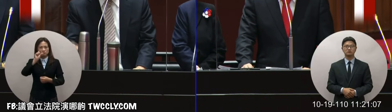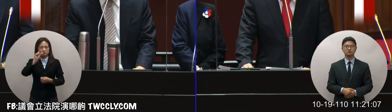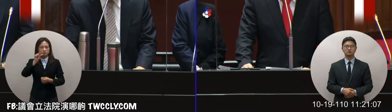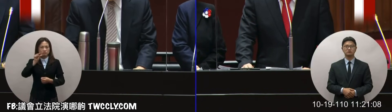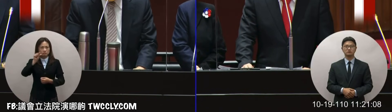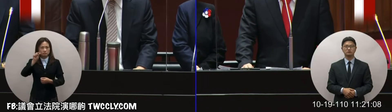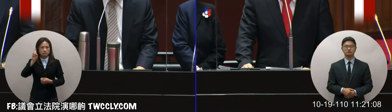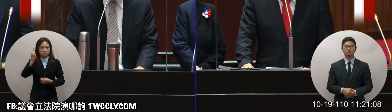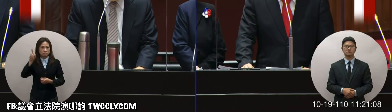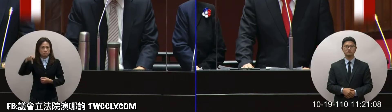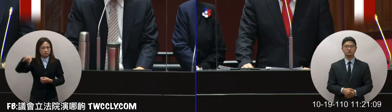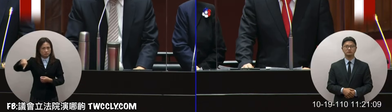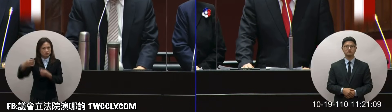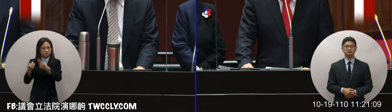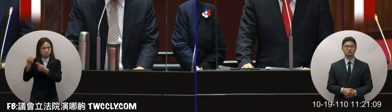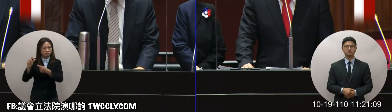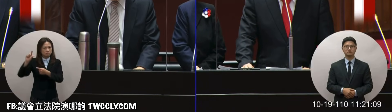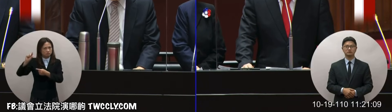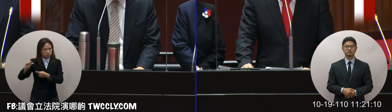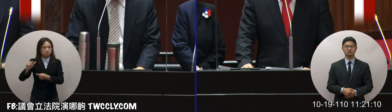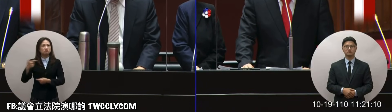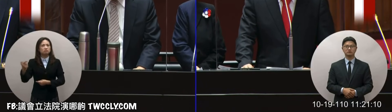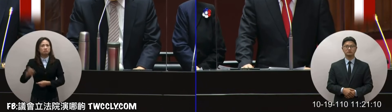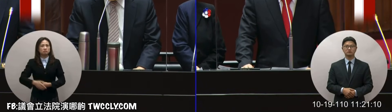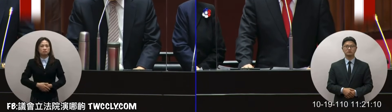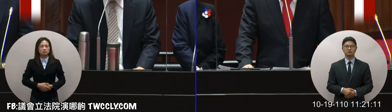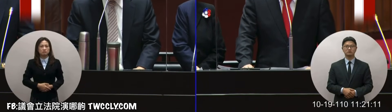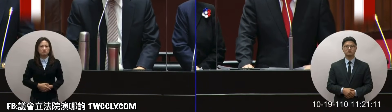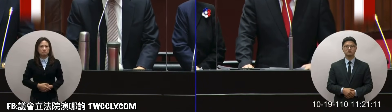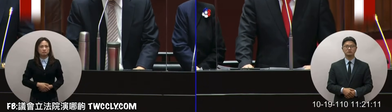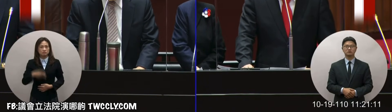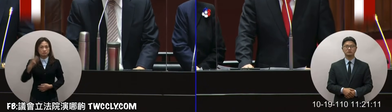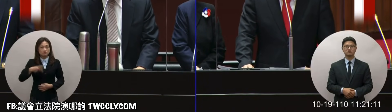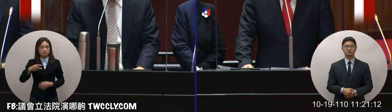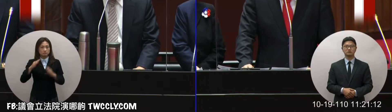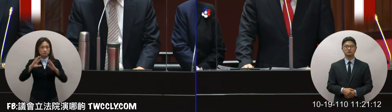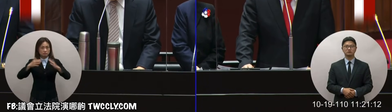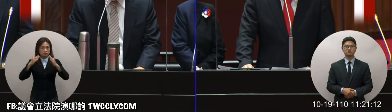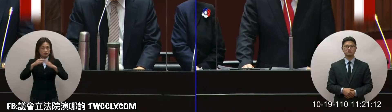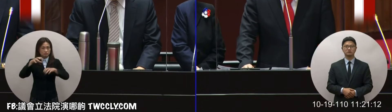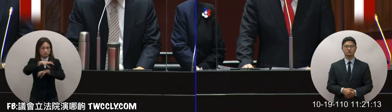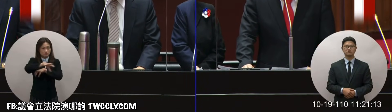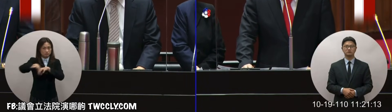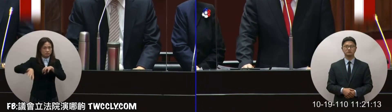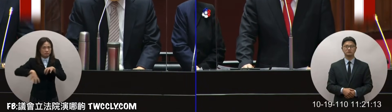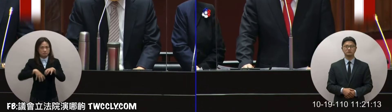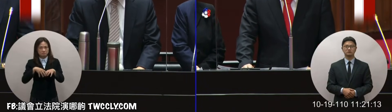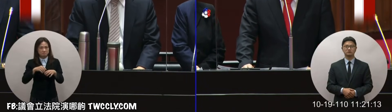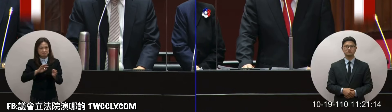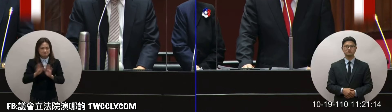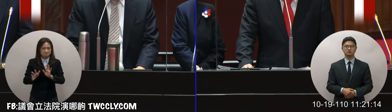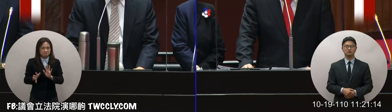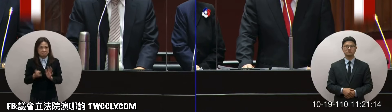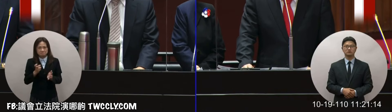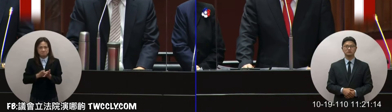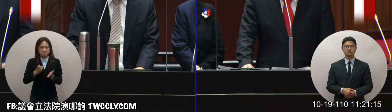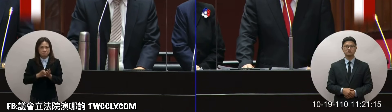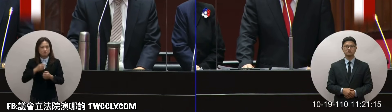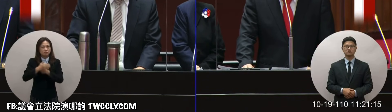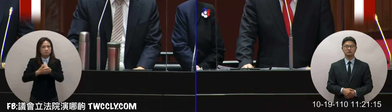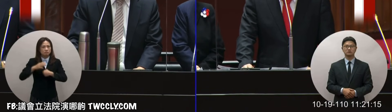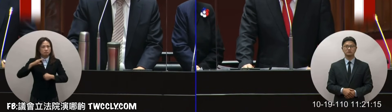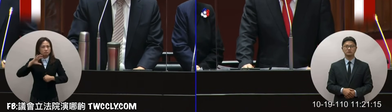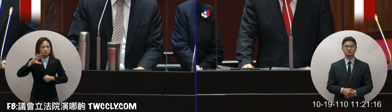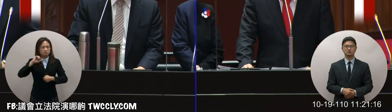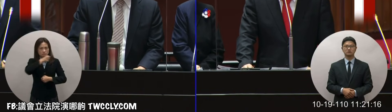是相对低很多，而我们的周边情势严峻，保卫国家安全是第一。